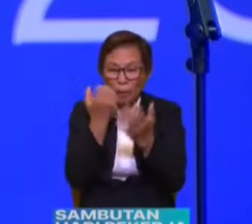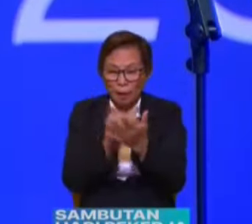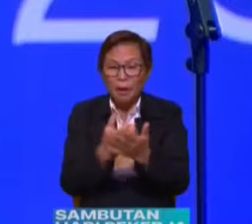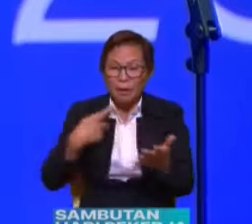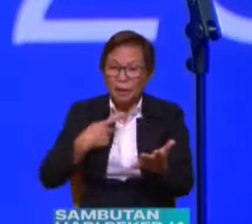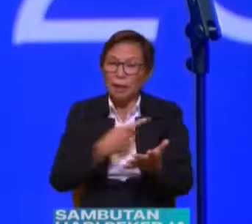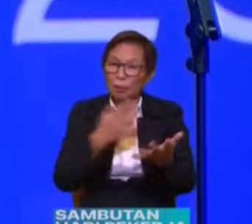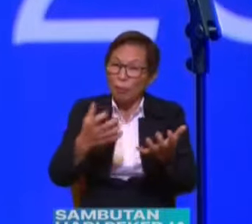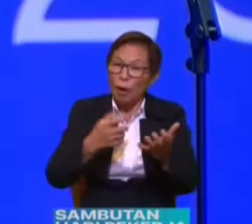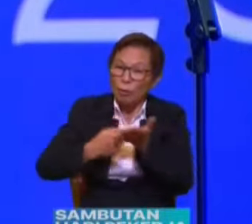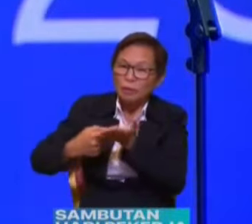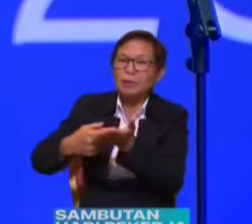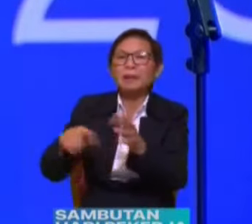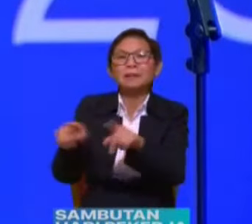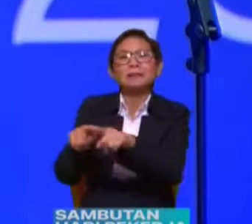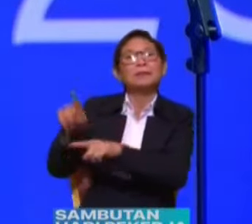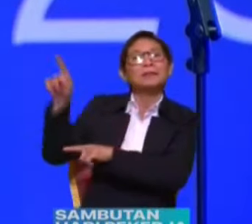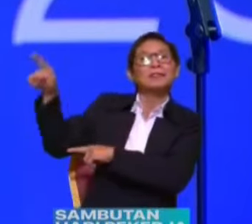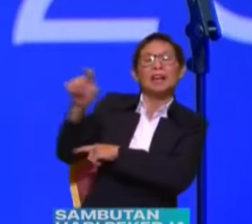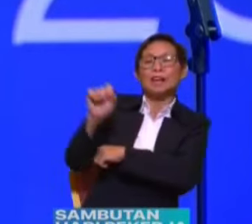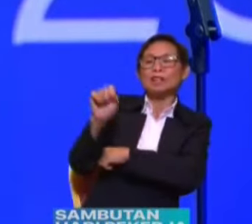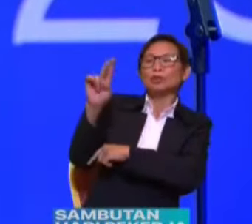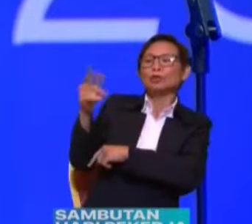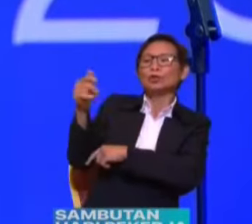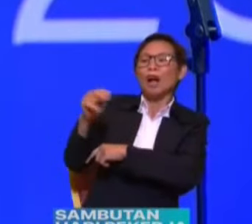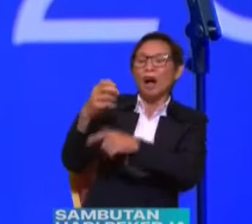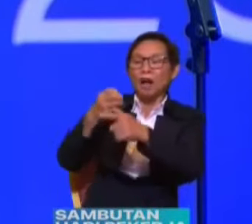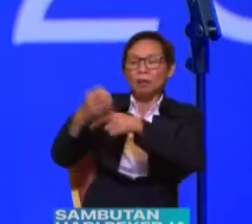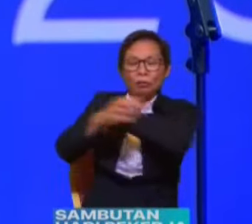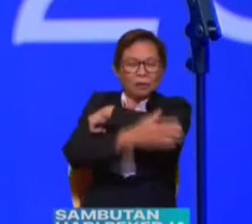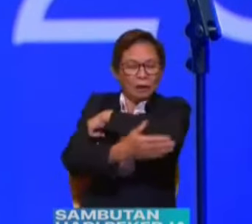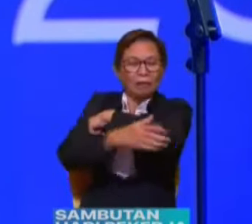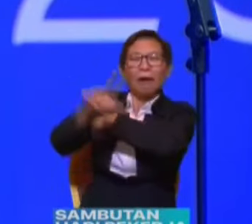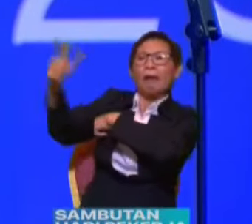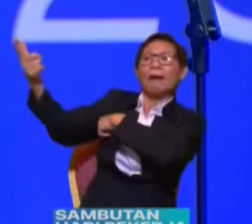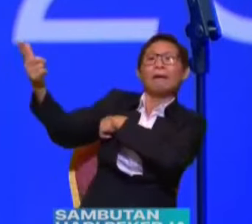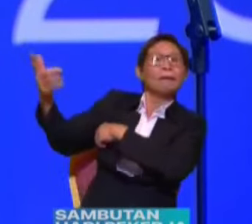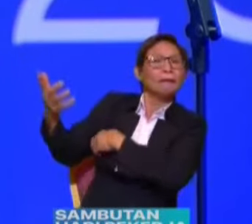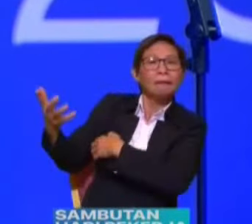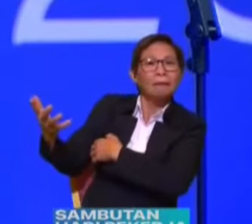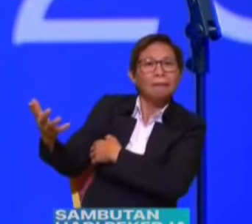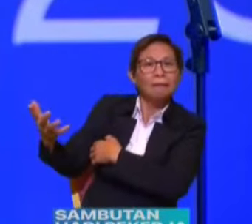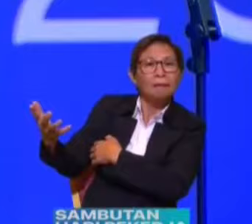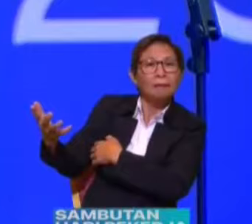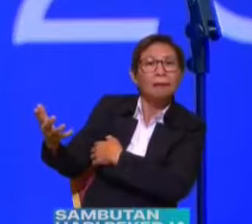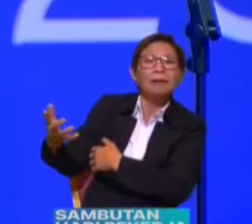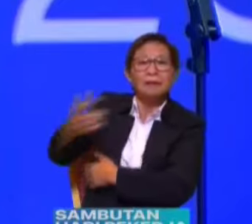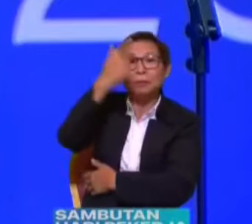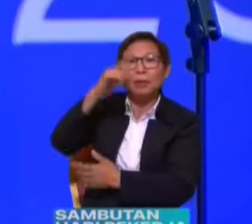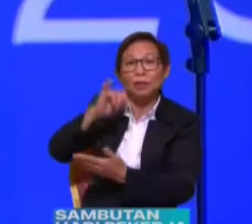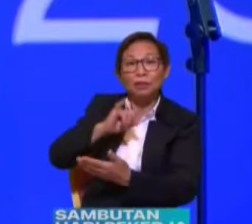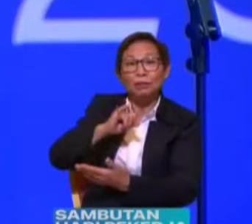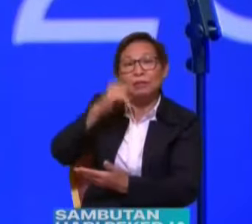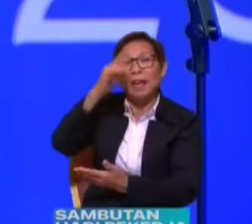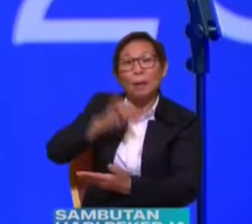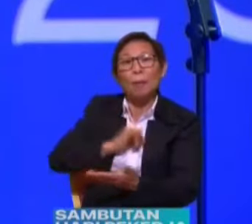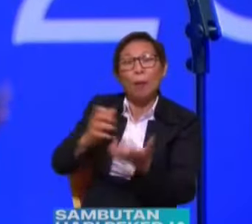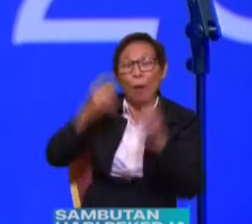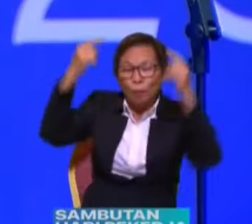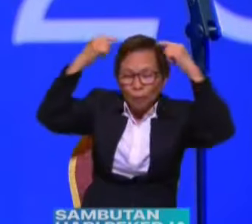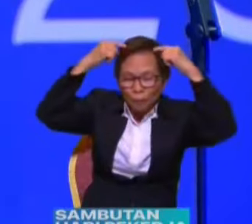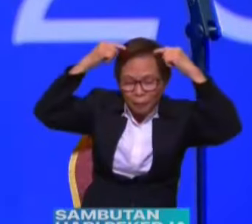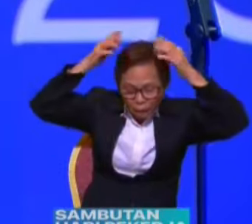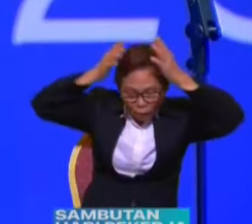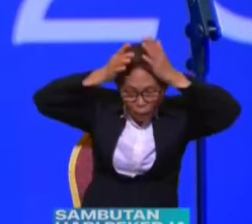bicara macam di Sudan atau di beberapa negara lain. Jadi sebab itu saya mahu pemikiran kita itu selalu